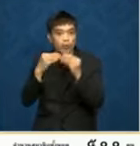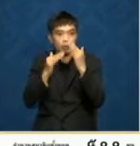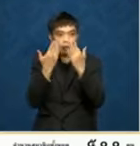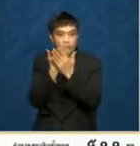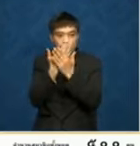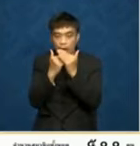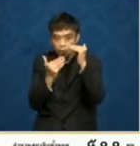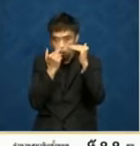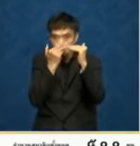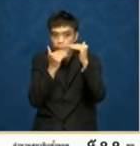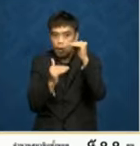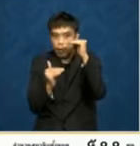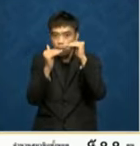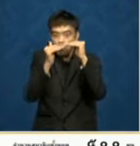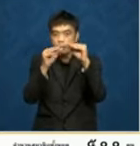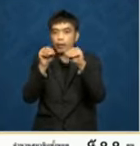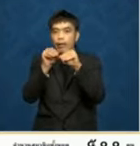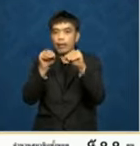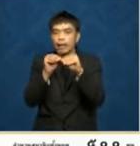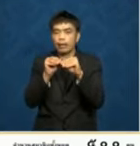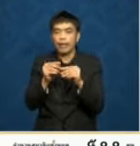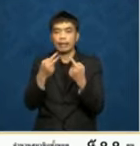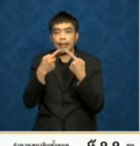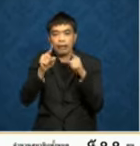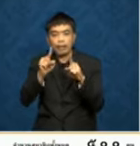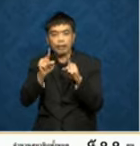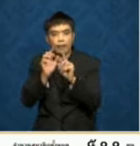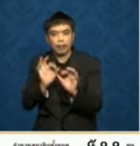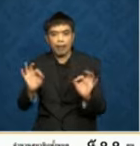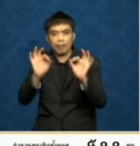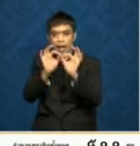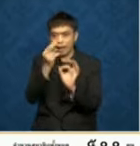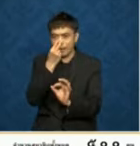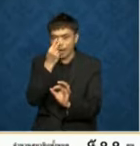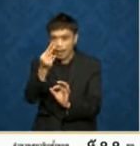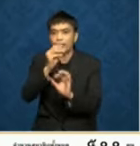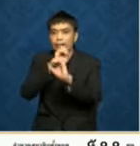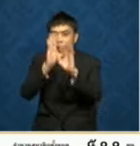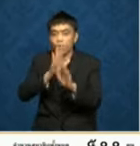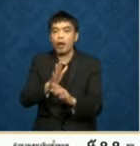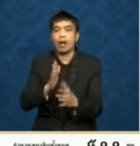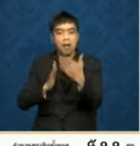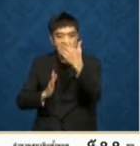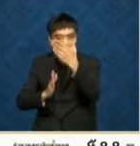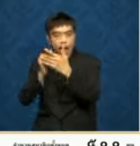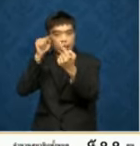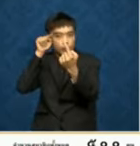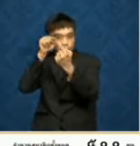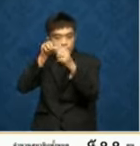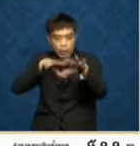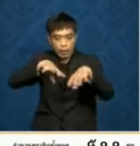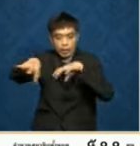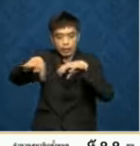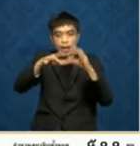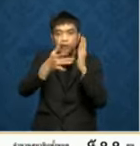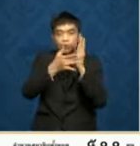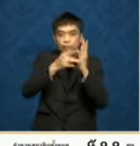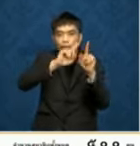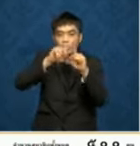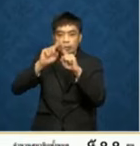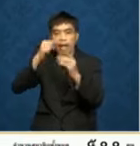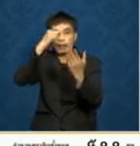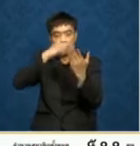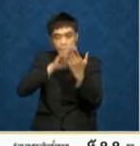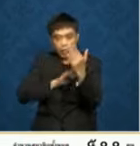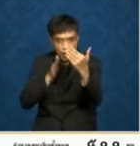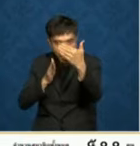เคื่องพิสูจครับ วาประเทศไทยมุ่งมนจริจกับเรื่องนี้ไม่ใช่การการันตีความสำเร็ในการพันาเทคโลยีดิิตัลของประเทศ